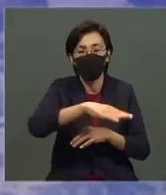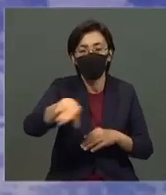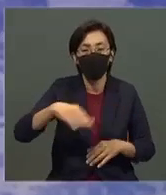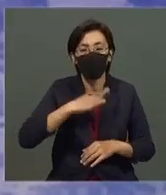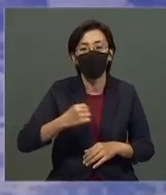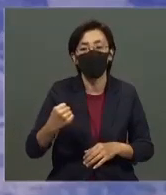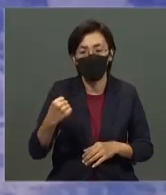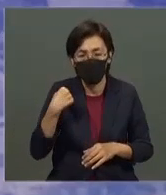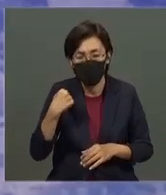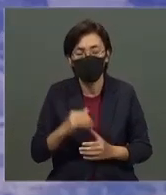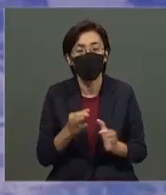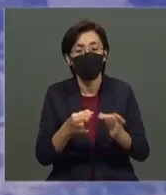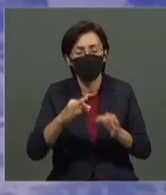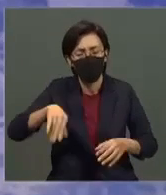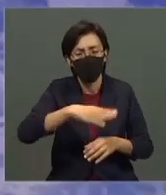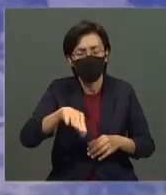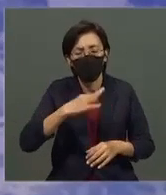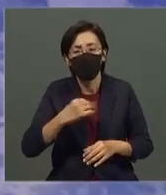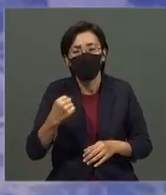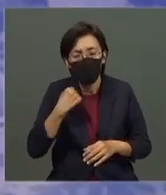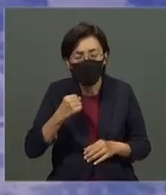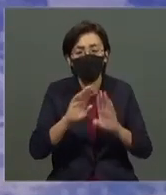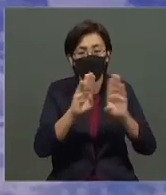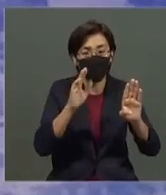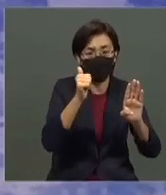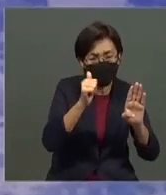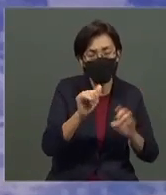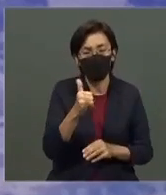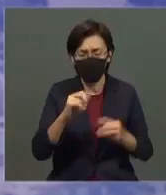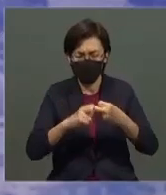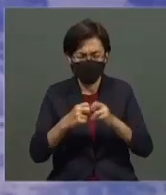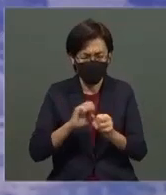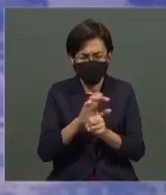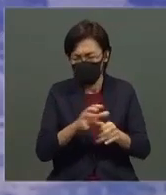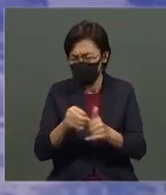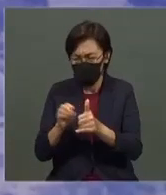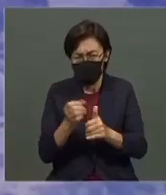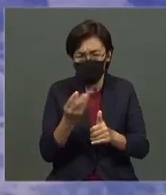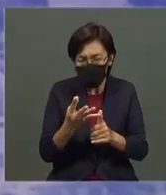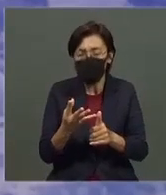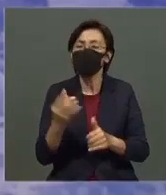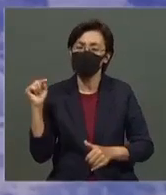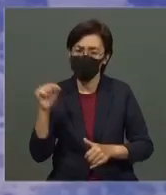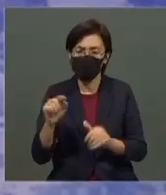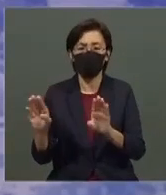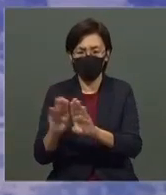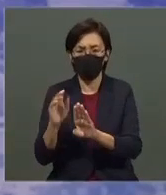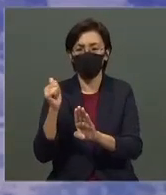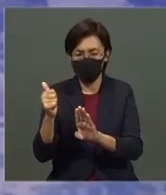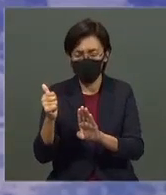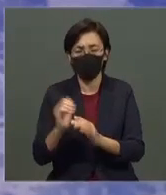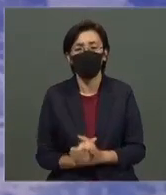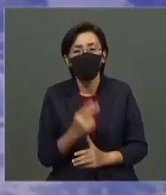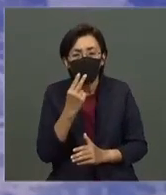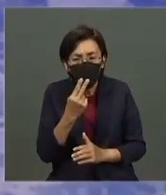ไปนะครับที่เคยพูดไว้มีเปิดได้ก็มีปิดได้นะครับทั้งนี้ขึ้นกับสถานการณ์ของการเ